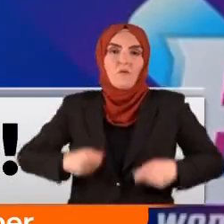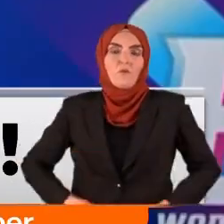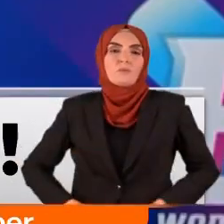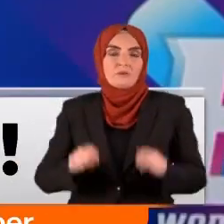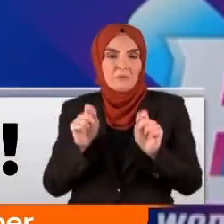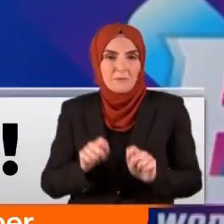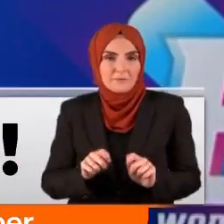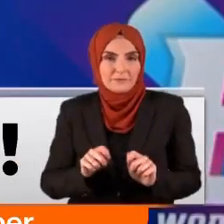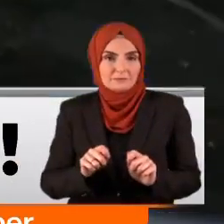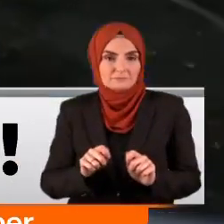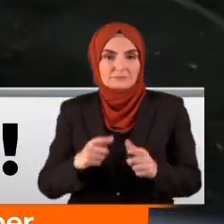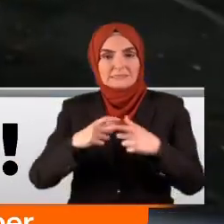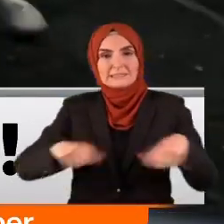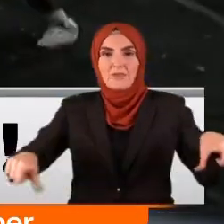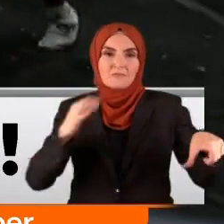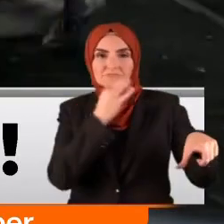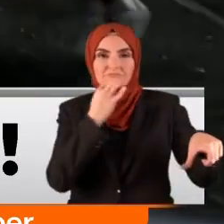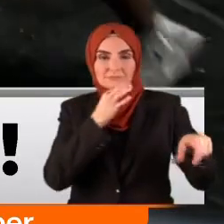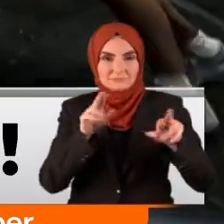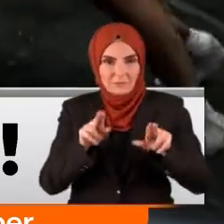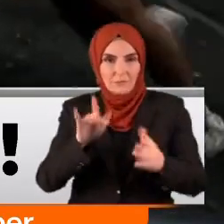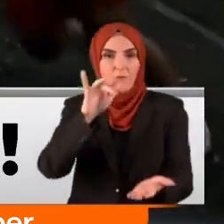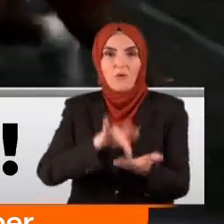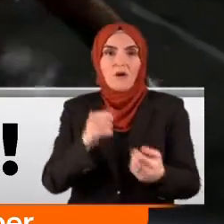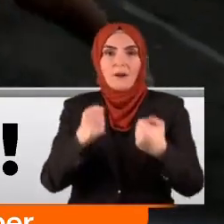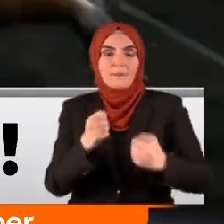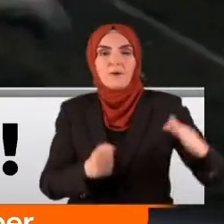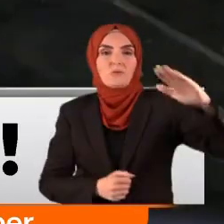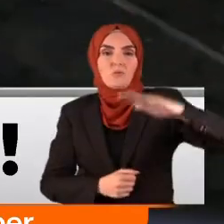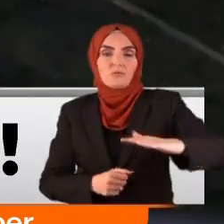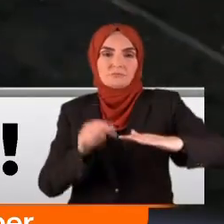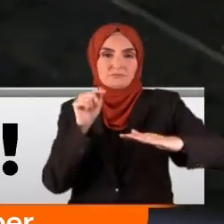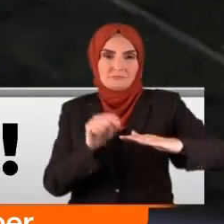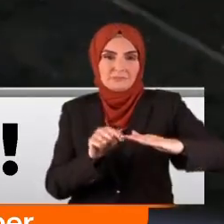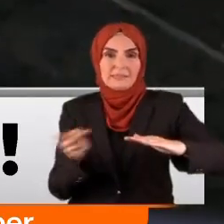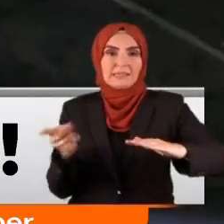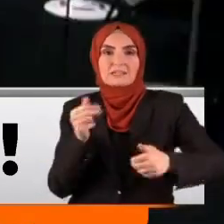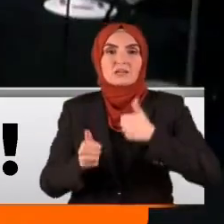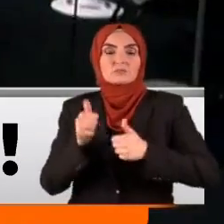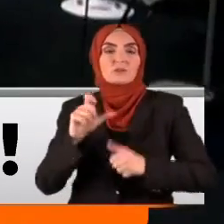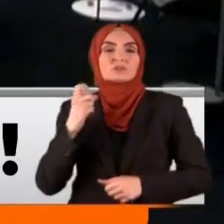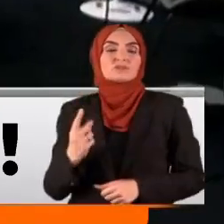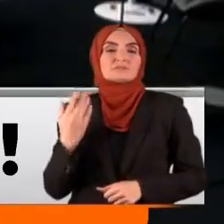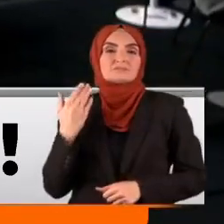Salona benzetilen ama ortasına otomobil konulan parkurda iki yarışmacı balonun peşinde koştu.